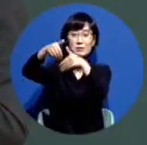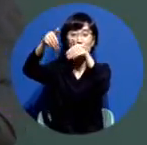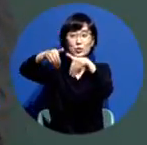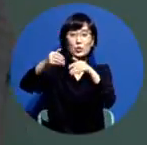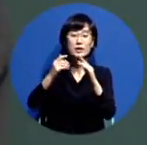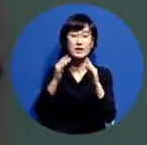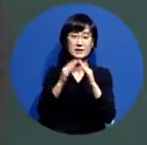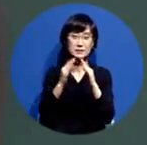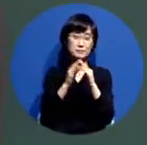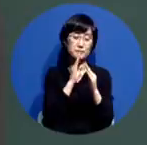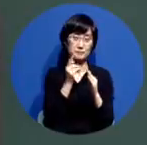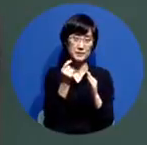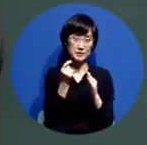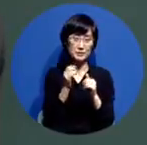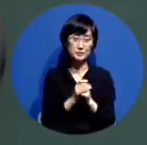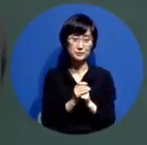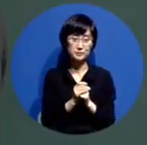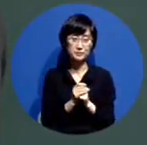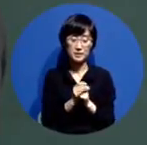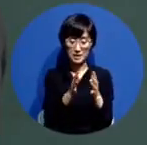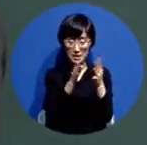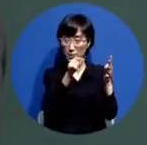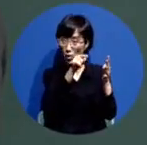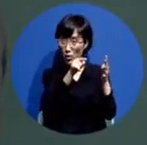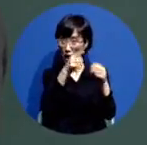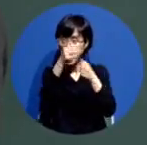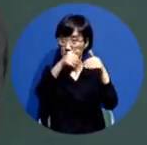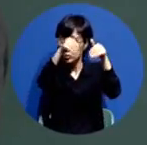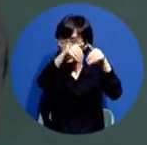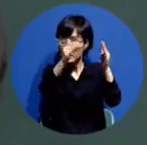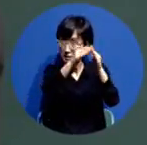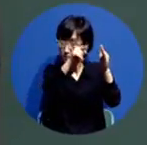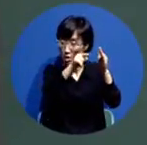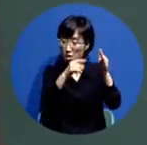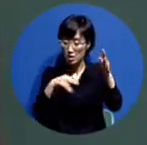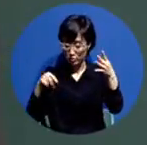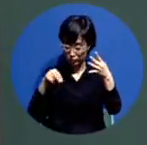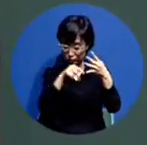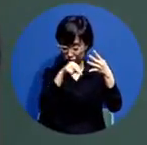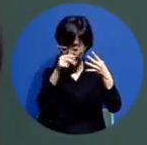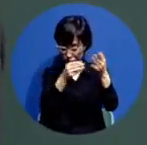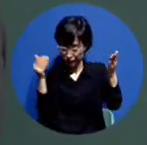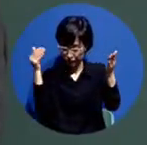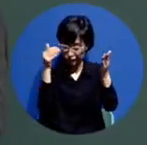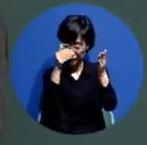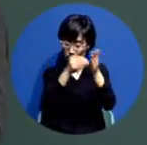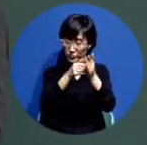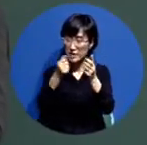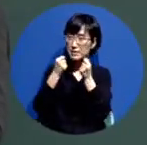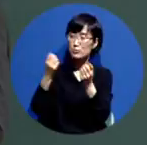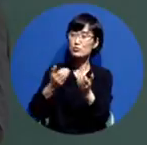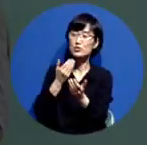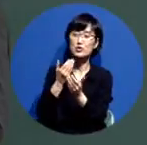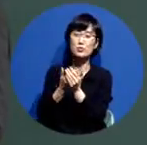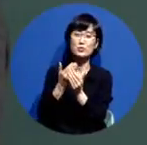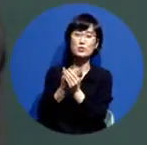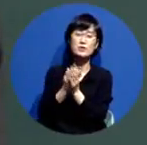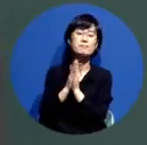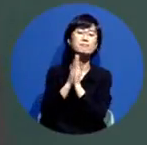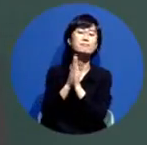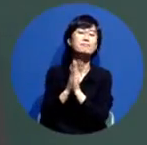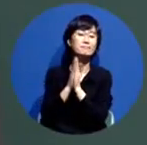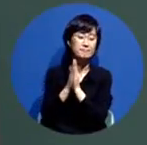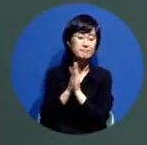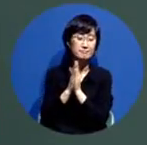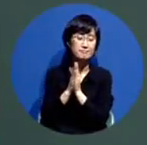今天这个家里头有主的仆人. 그러니 하나님이 힘이 달라고. 아, 神要给我属灵的力量. 그래야 내가 정신적으로 살아날 거 아닙니까? 那样我精神上才能活过来. 그래야